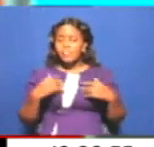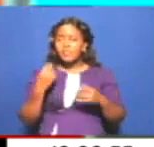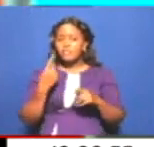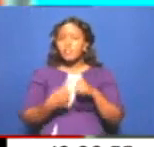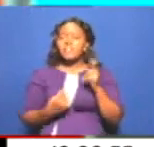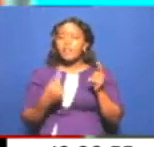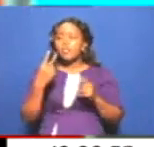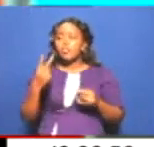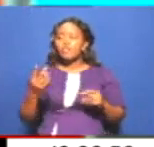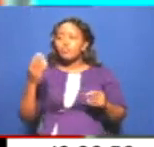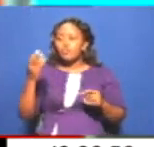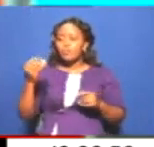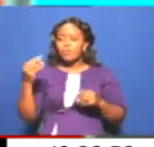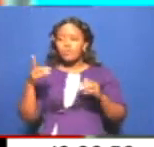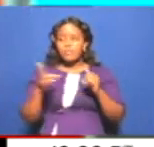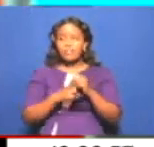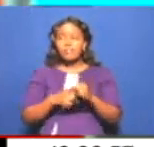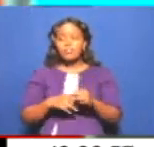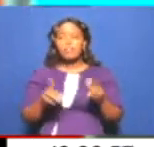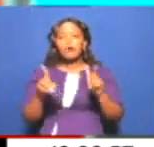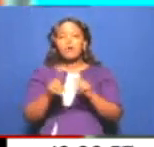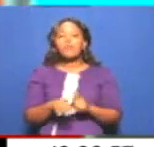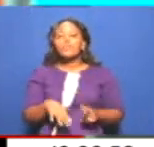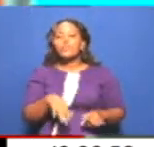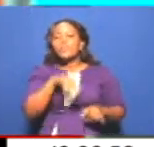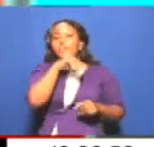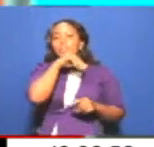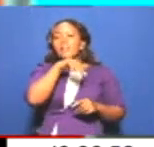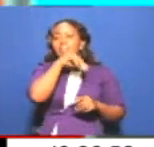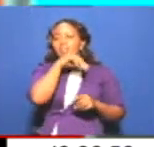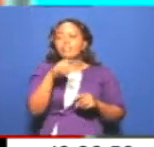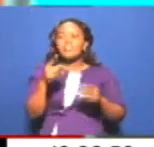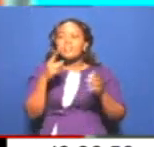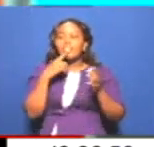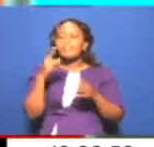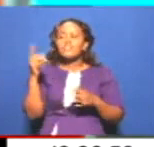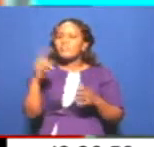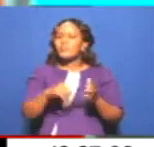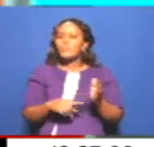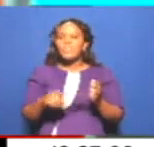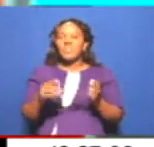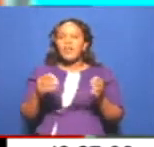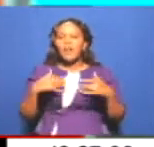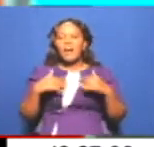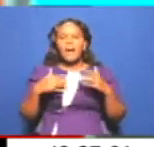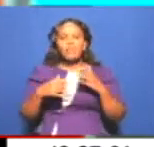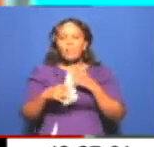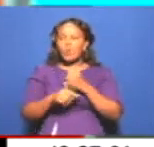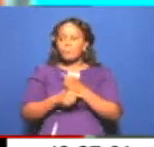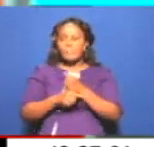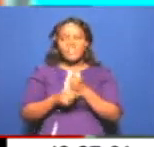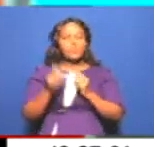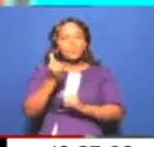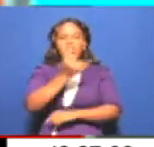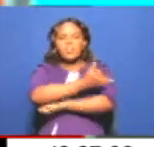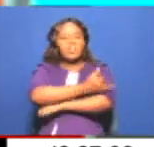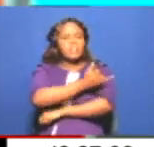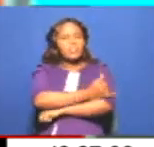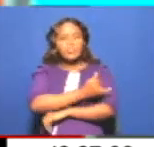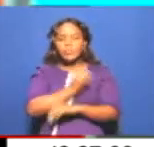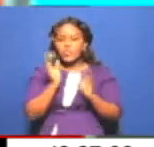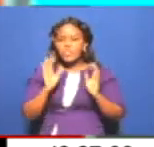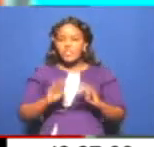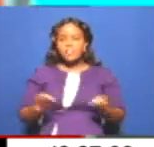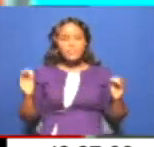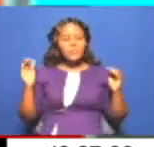Mheshimiwa retired Raila Odinga alisema hakuwa na imani na the institutions zile tulikuwa nazo. Hakuwa na imani na